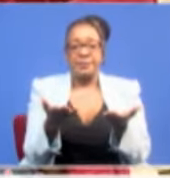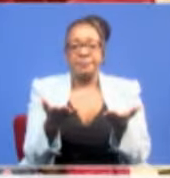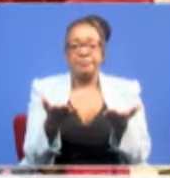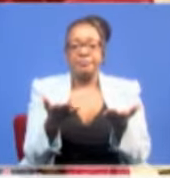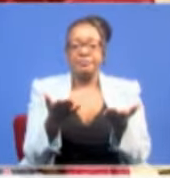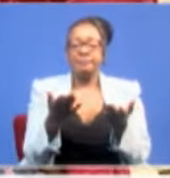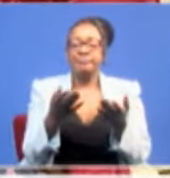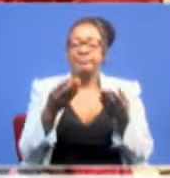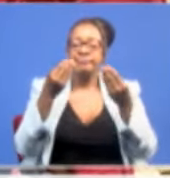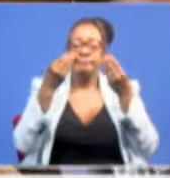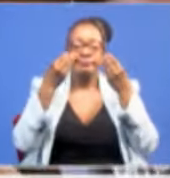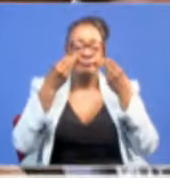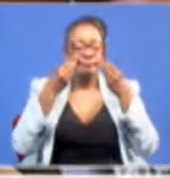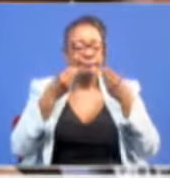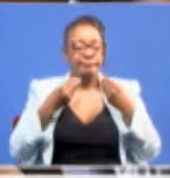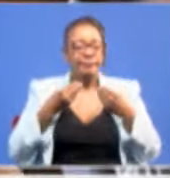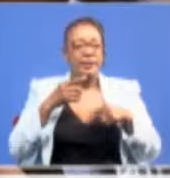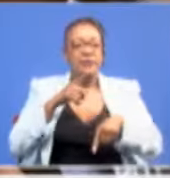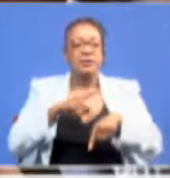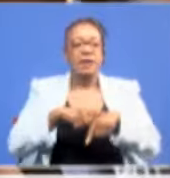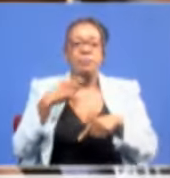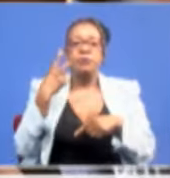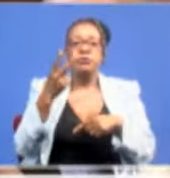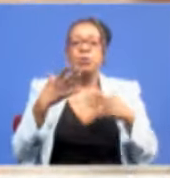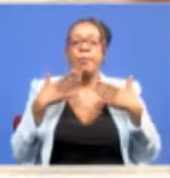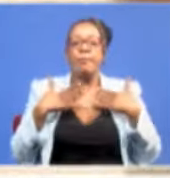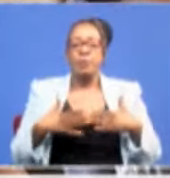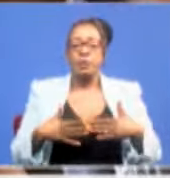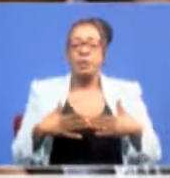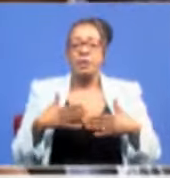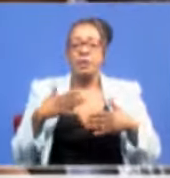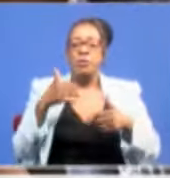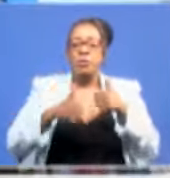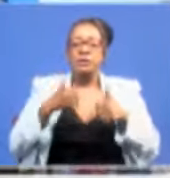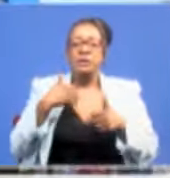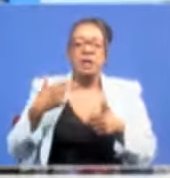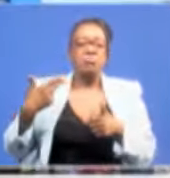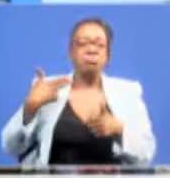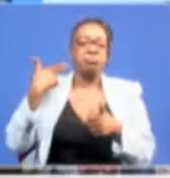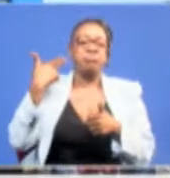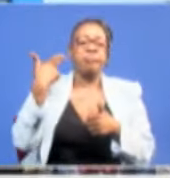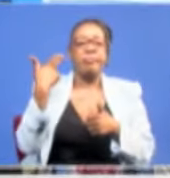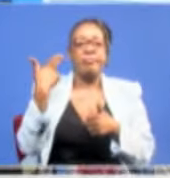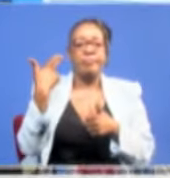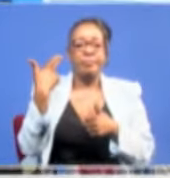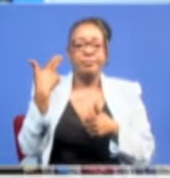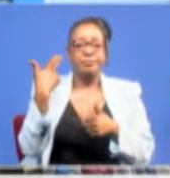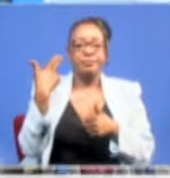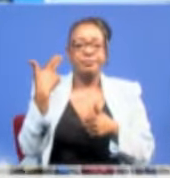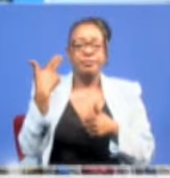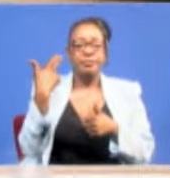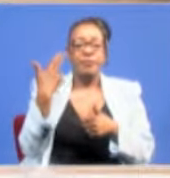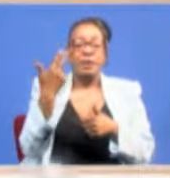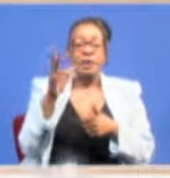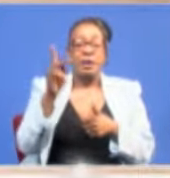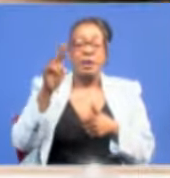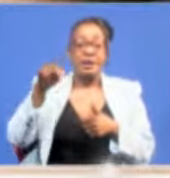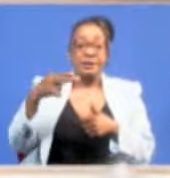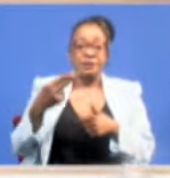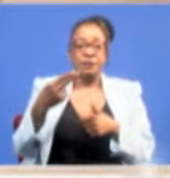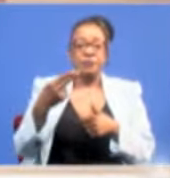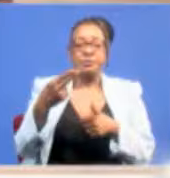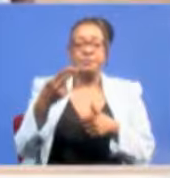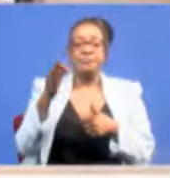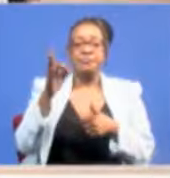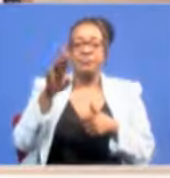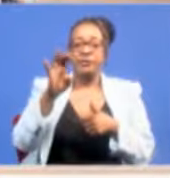kilio alipoutazama mwili wa mwanawe uliokuwa na jeraha la bunduki shingoni. Katika hospitali ya Kenyatta, Fred